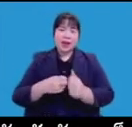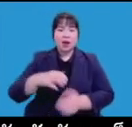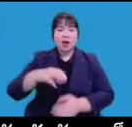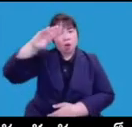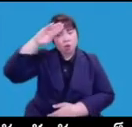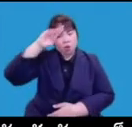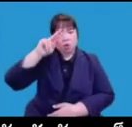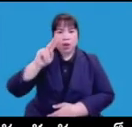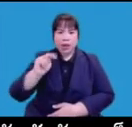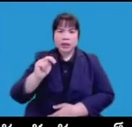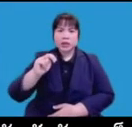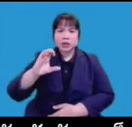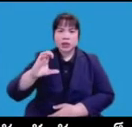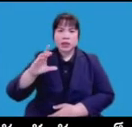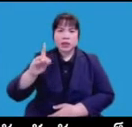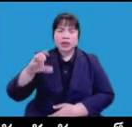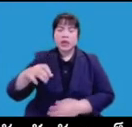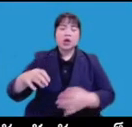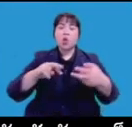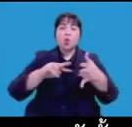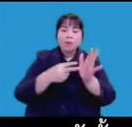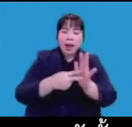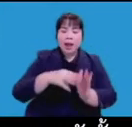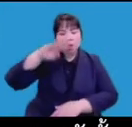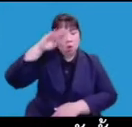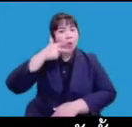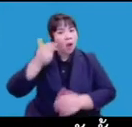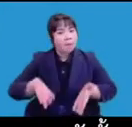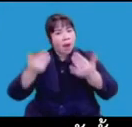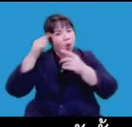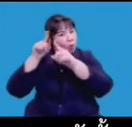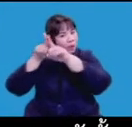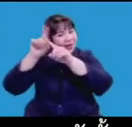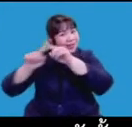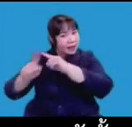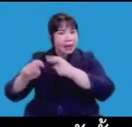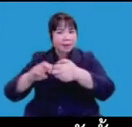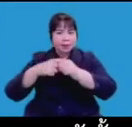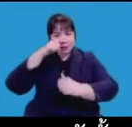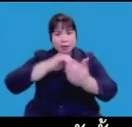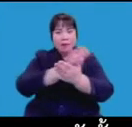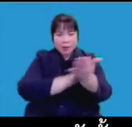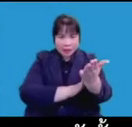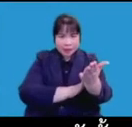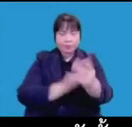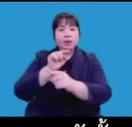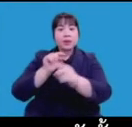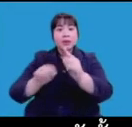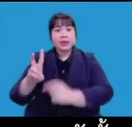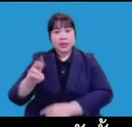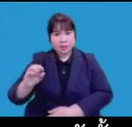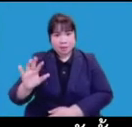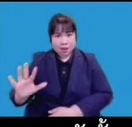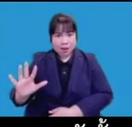ค NCD หรือโรคไม่ติดต่อเรื้อรังกำลังเป็นปัญหาของคนไทยเพราะว่าร้อยละ